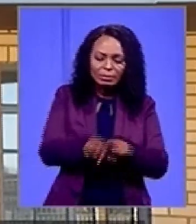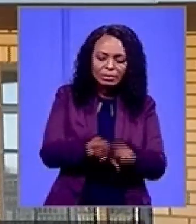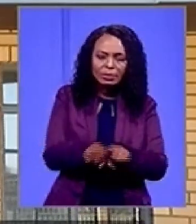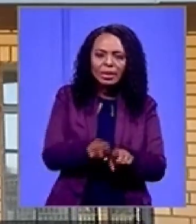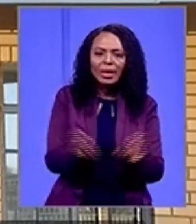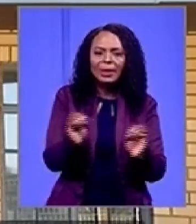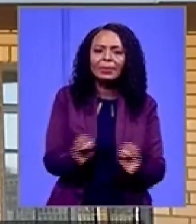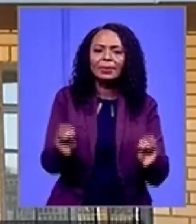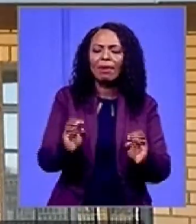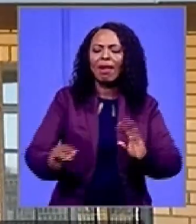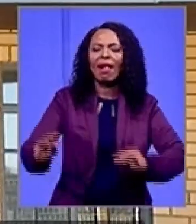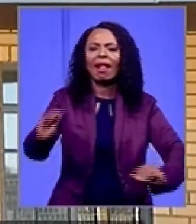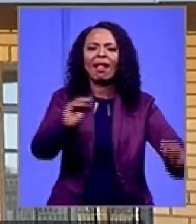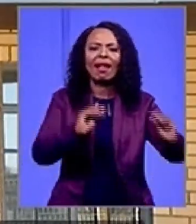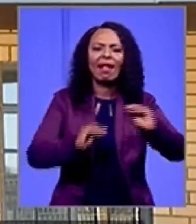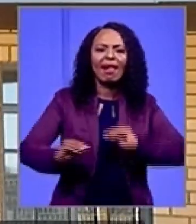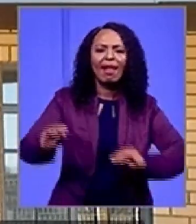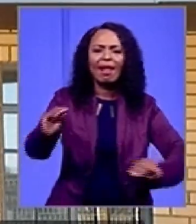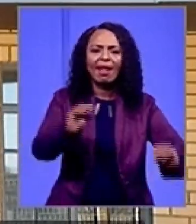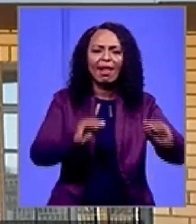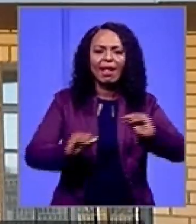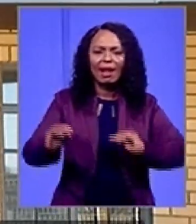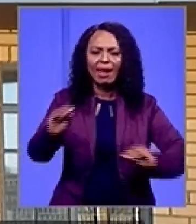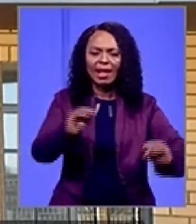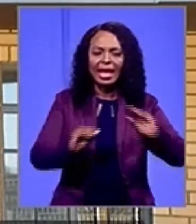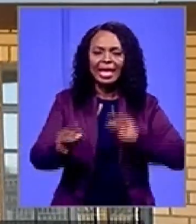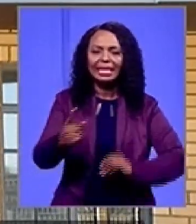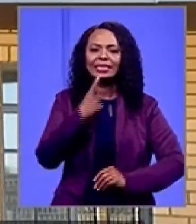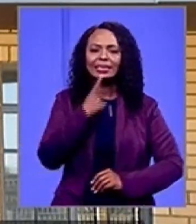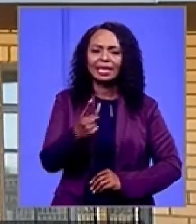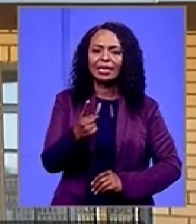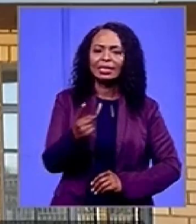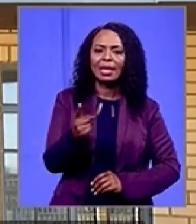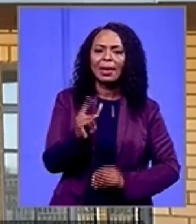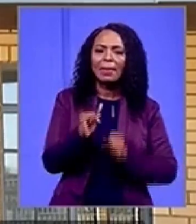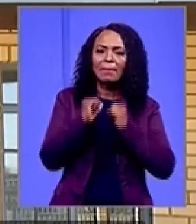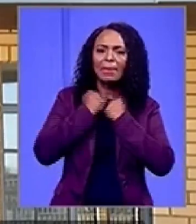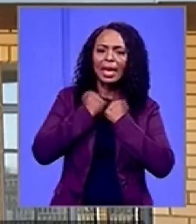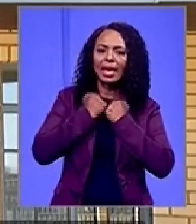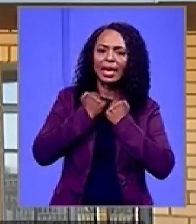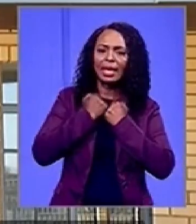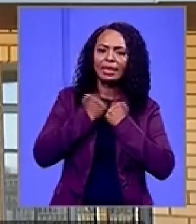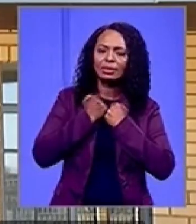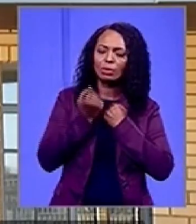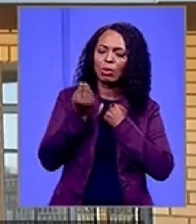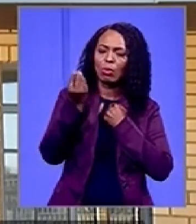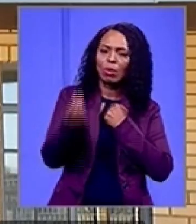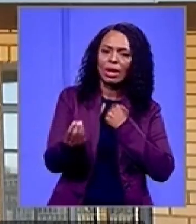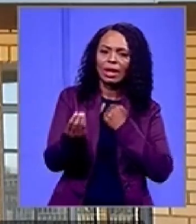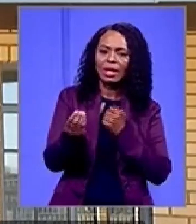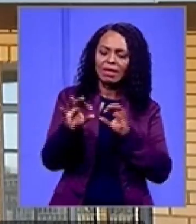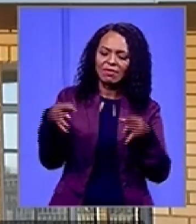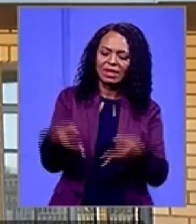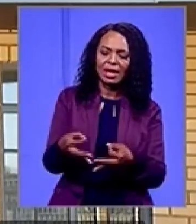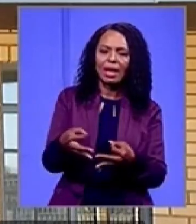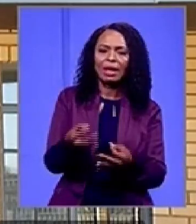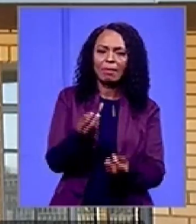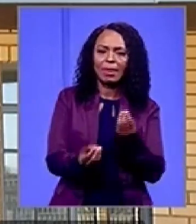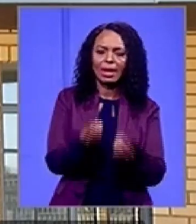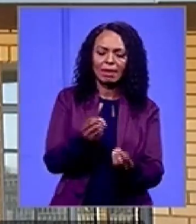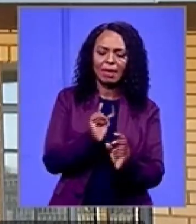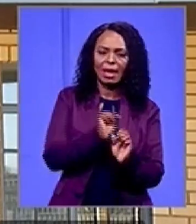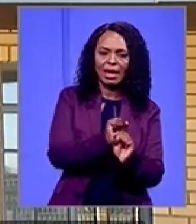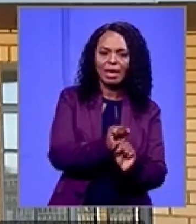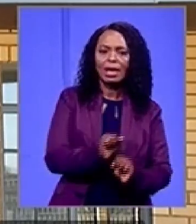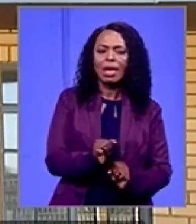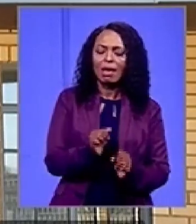na le di-rumors tse tletseng tse implicatang motswadi wa ngwana ka lefu la bana ba hae. So re le ba family ha